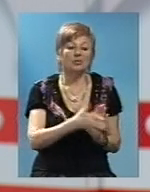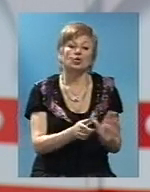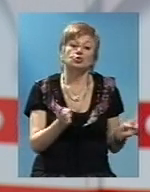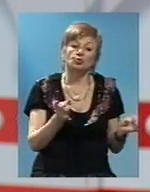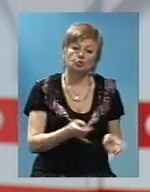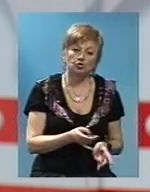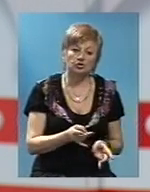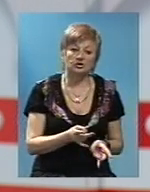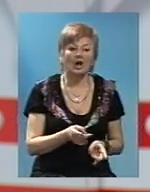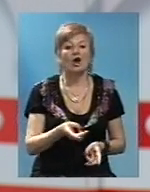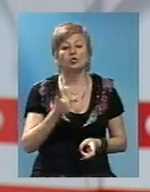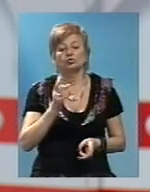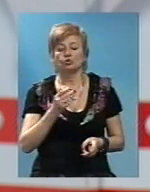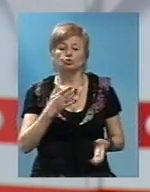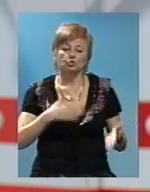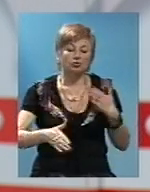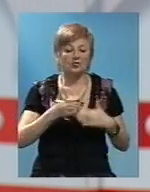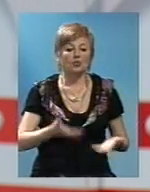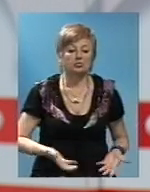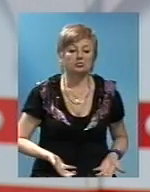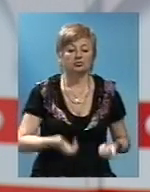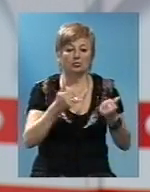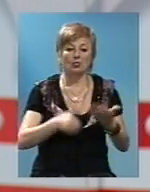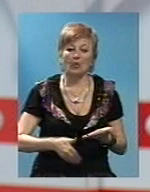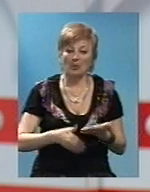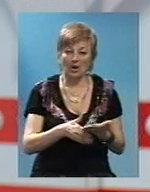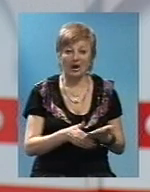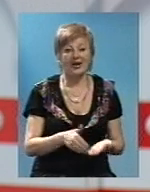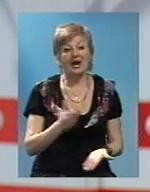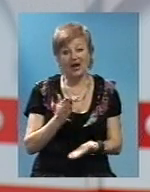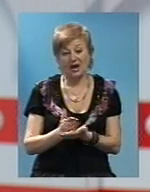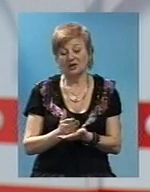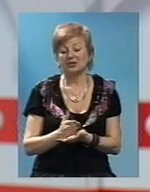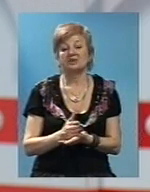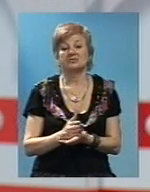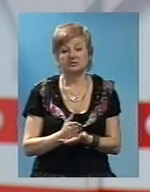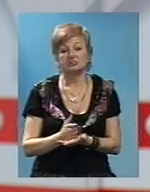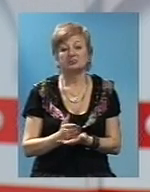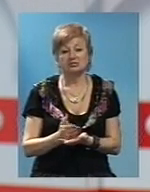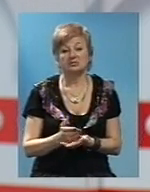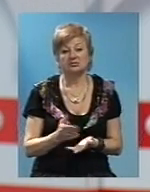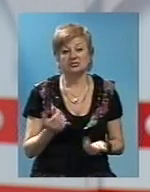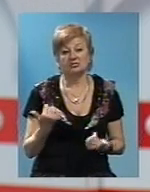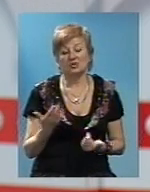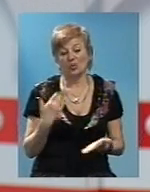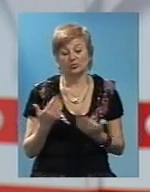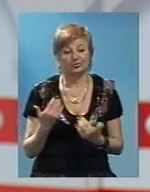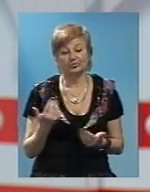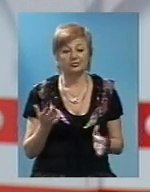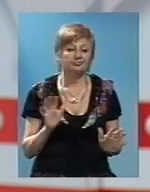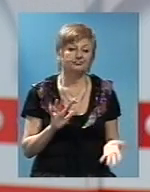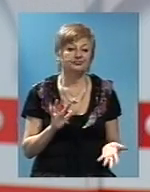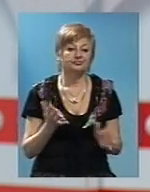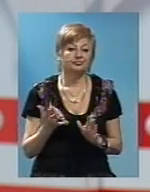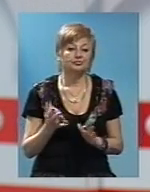які залюбки підтримують, заохочують і так далі. А є ті, які абсолютно до цього ставляться незрозумінням. Це зазвичай